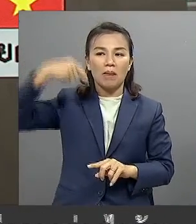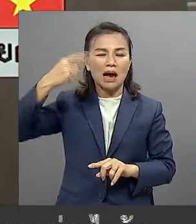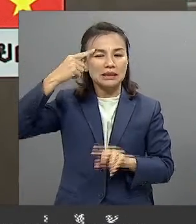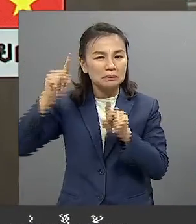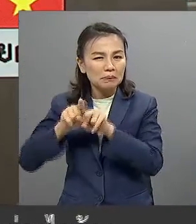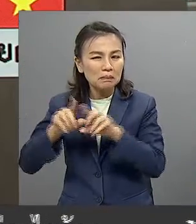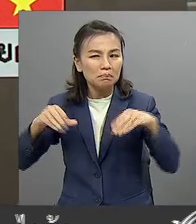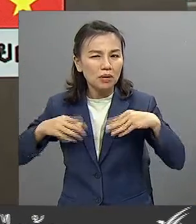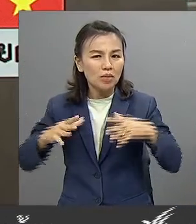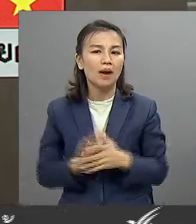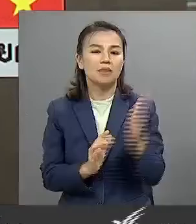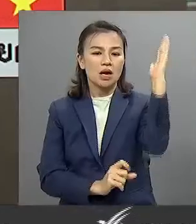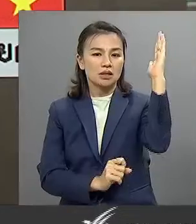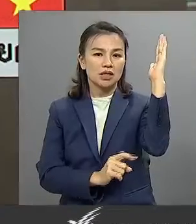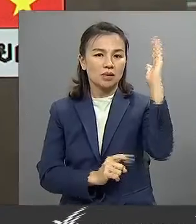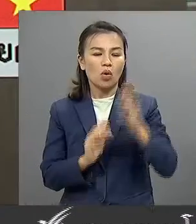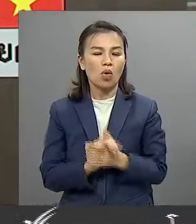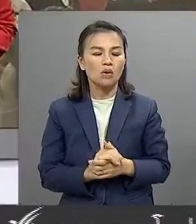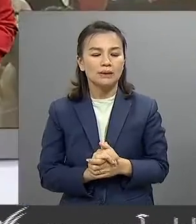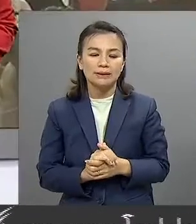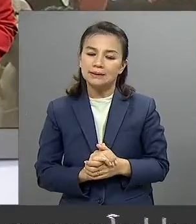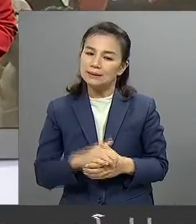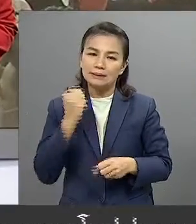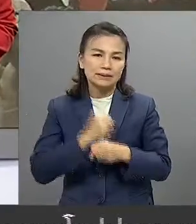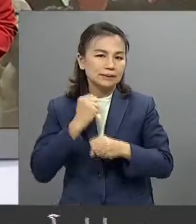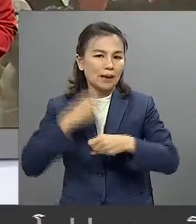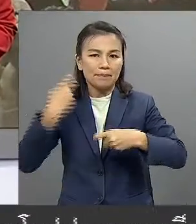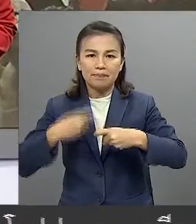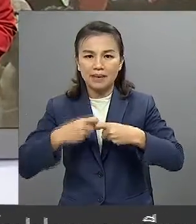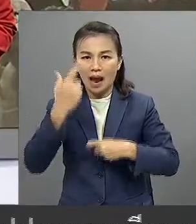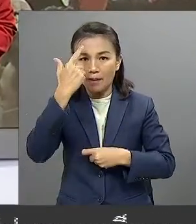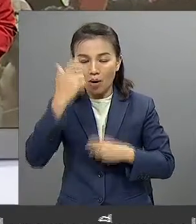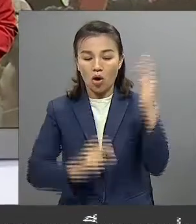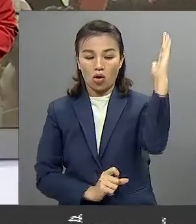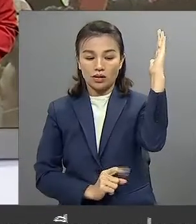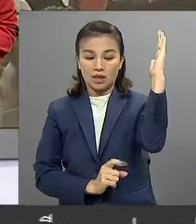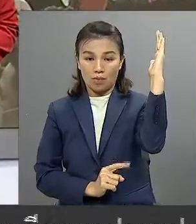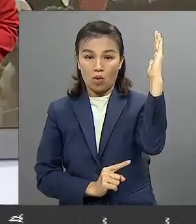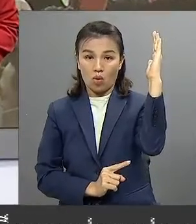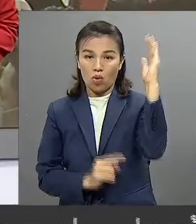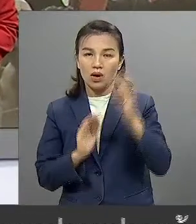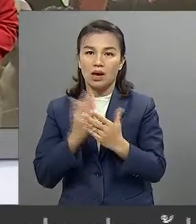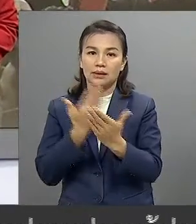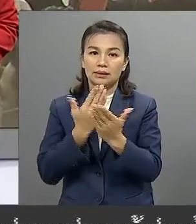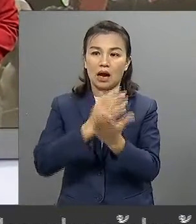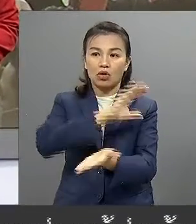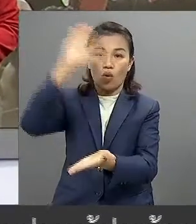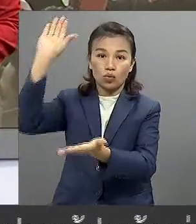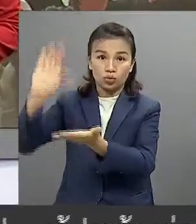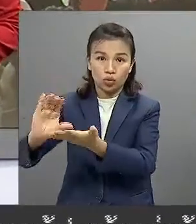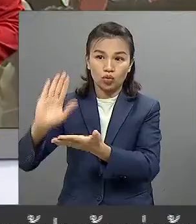จะขยับตัวมากก็คงทำได้ไม่เต็มที่เนื่องจากสิงคโปร์นั้นเป็นชาติที่ลงทุนอันดับต้นๆในเมียนมาร์